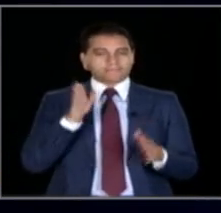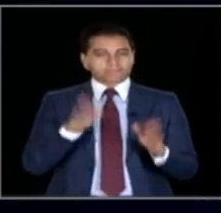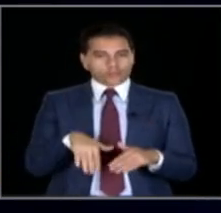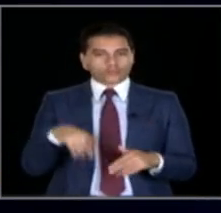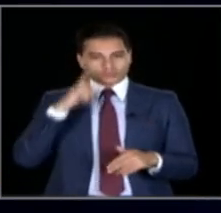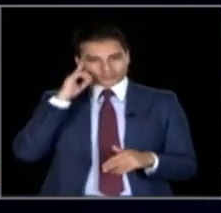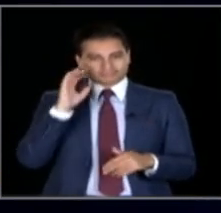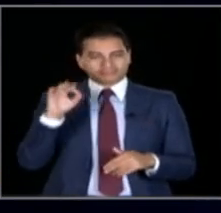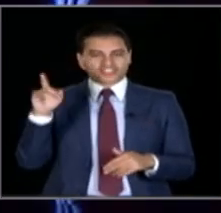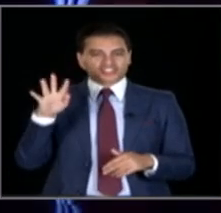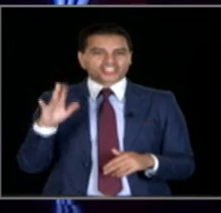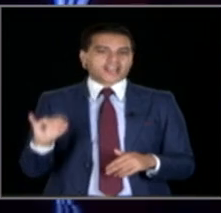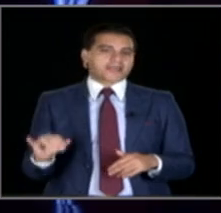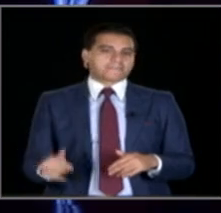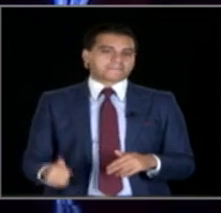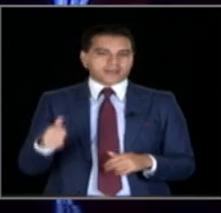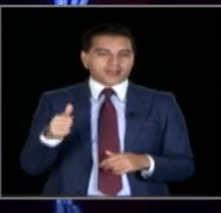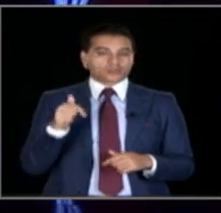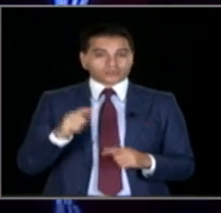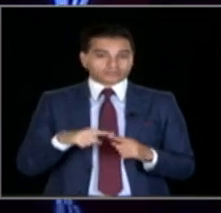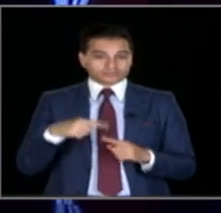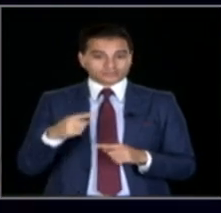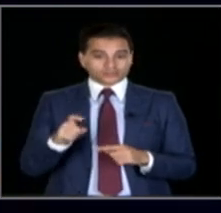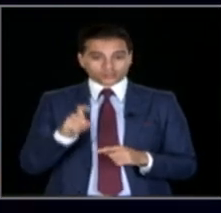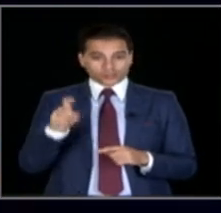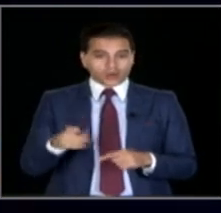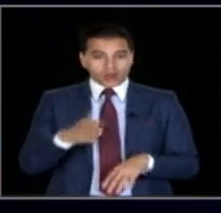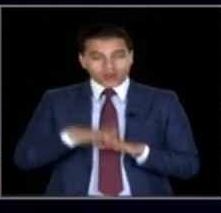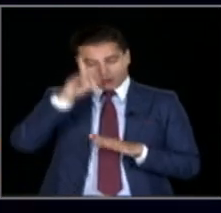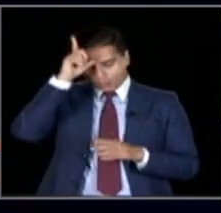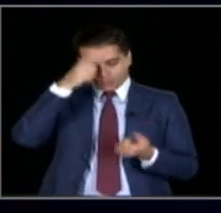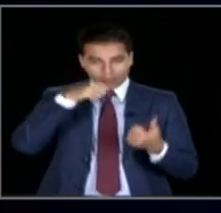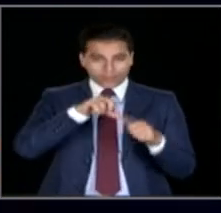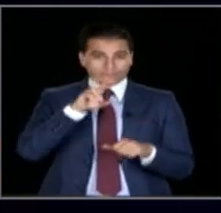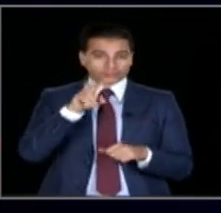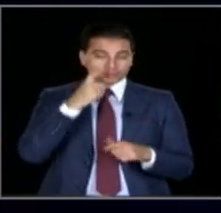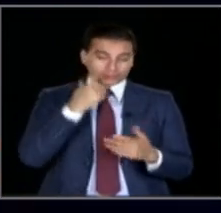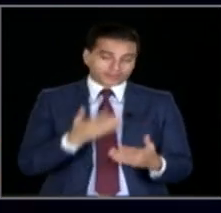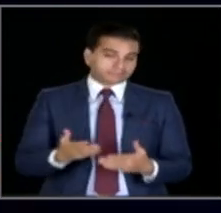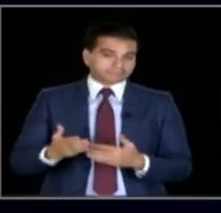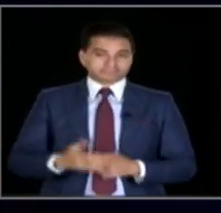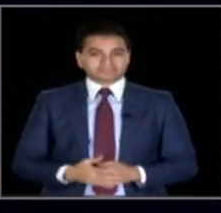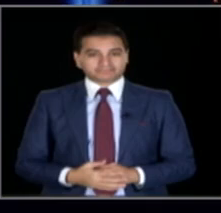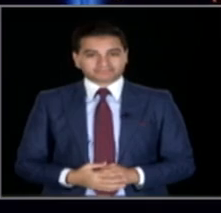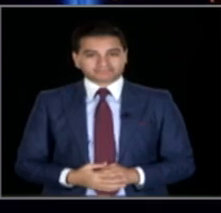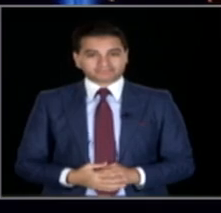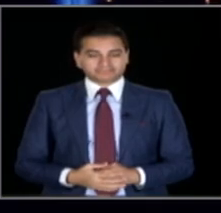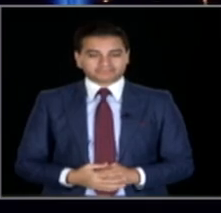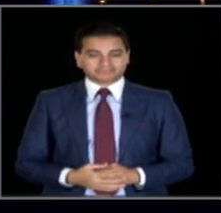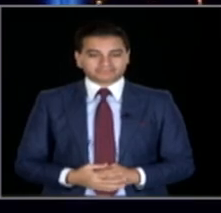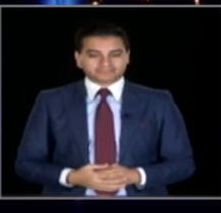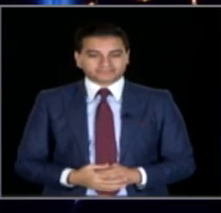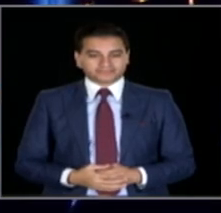موجودة عند الشيماء. دلوقتي الهكسوس عندكم سؤال في العلوم. علوم والسؤال.